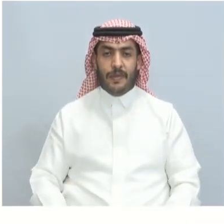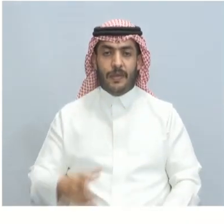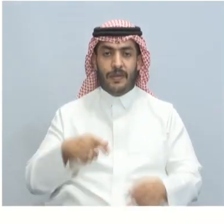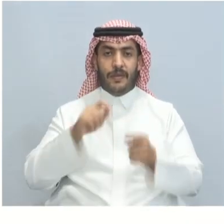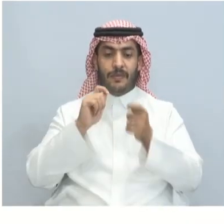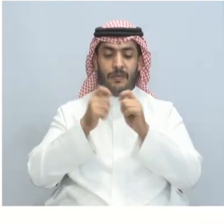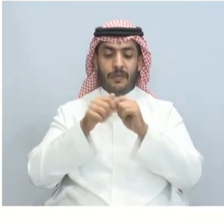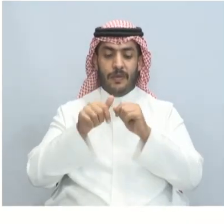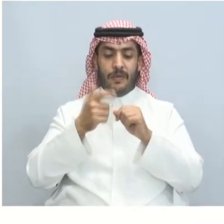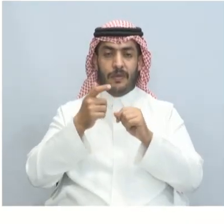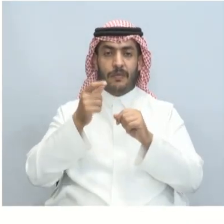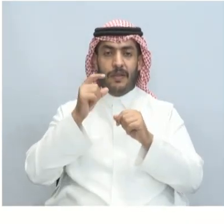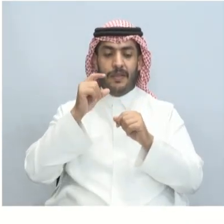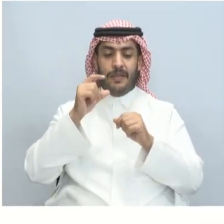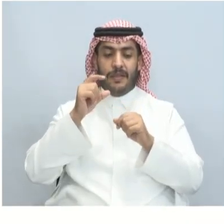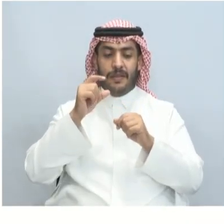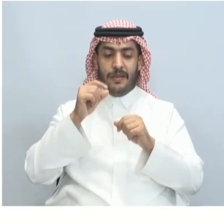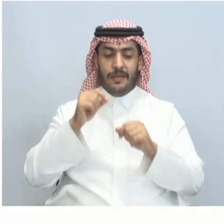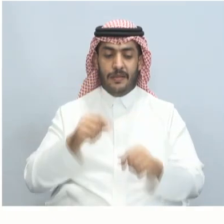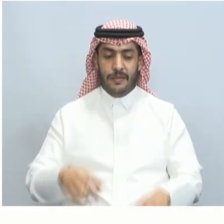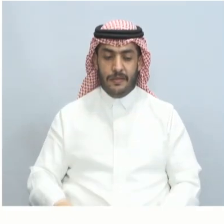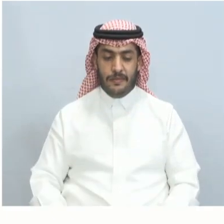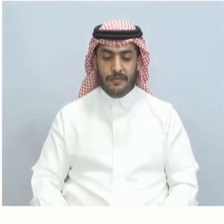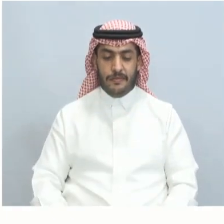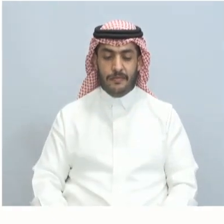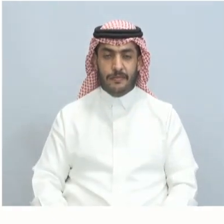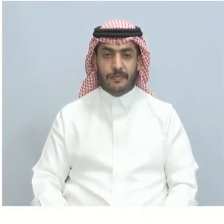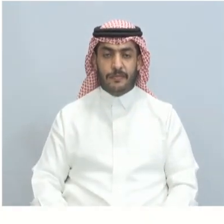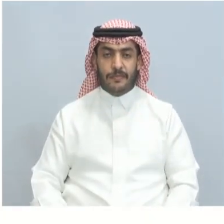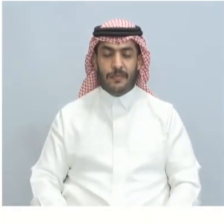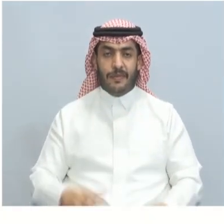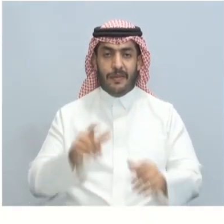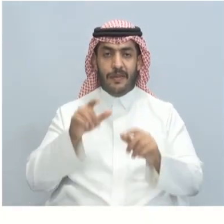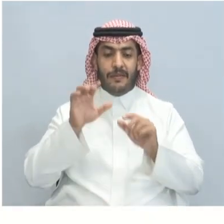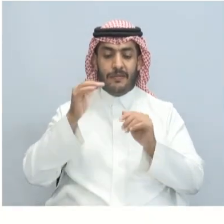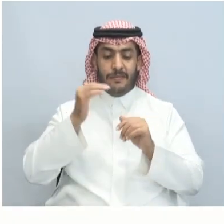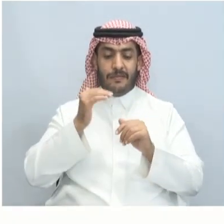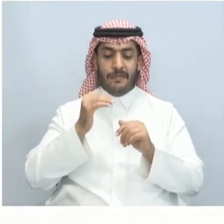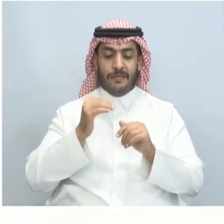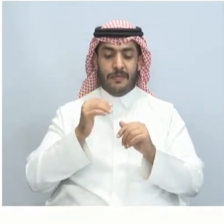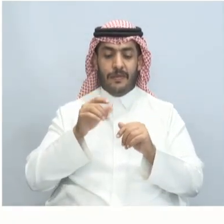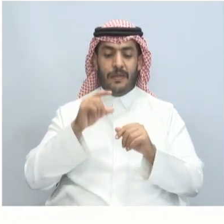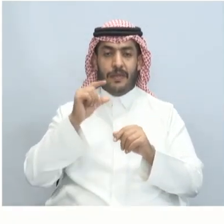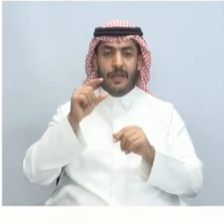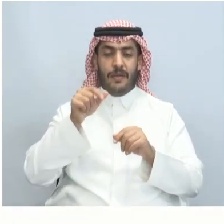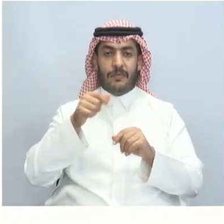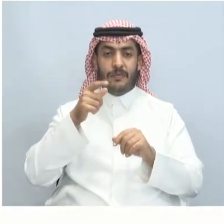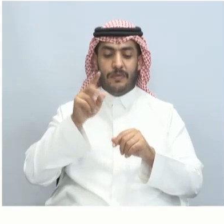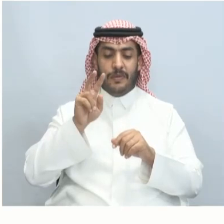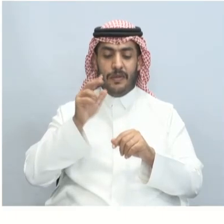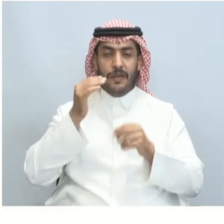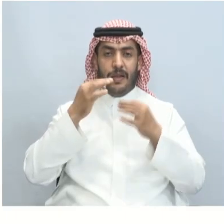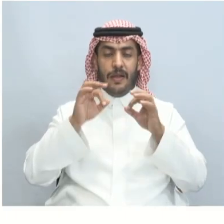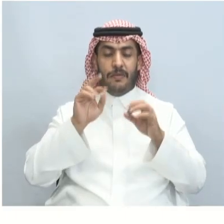ويكون الجواب هو البديل ماذا هو البديل دال من بين هذه البدائل البديل دال الذي يقول ان